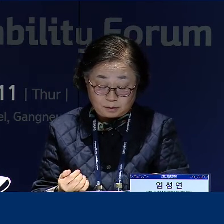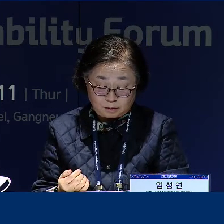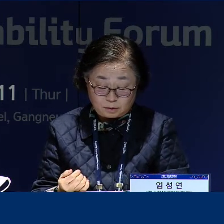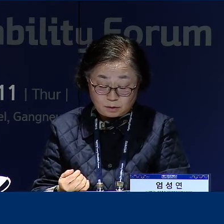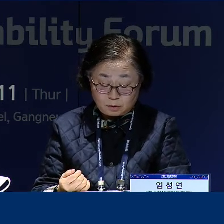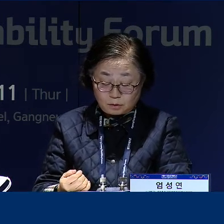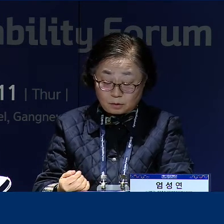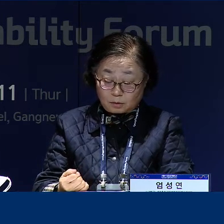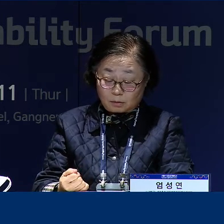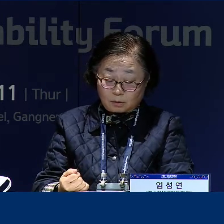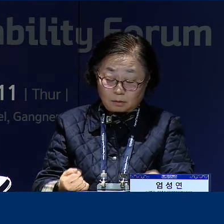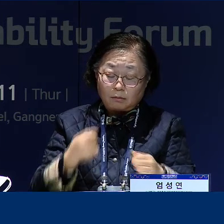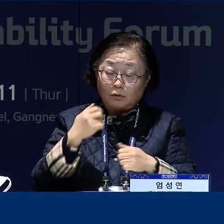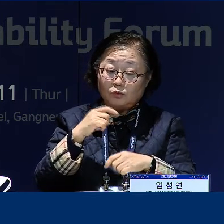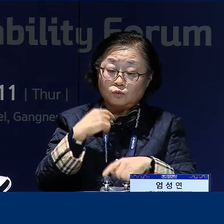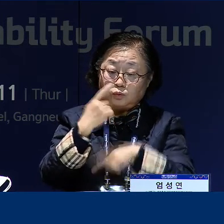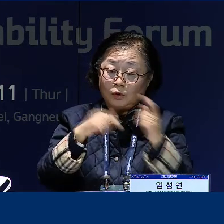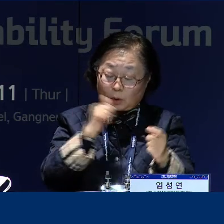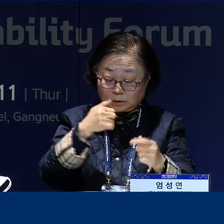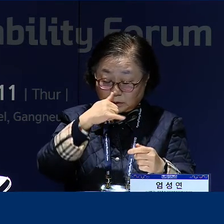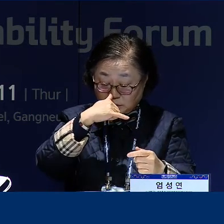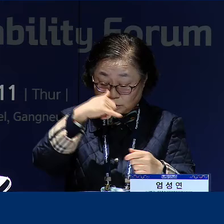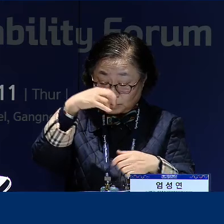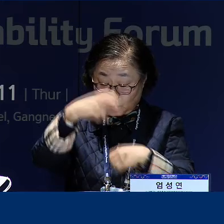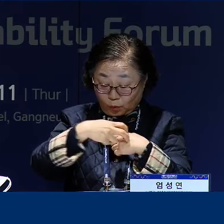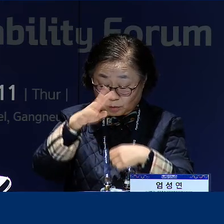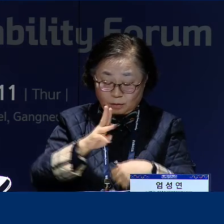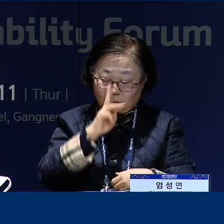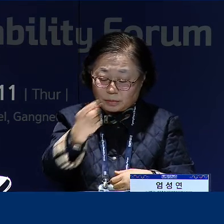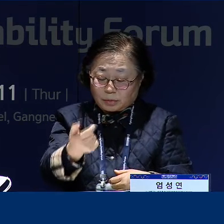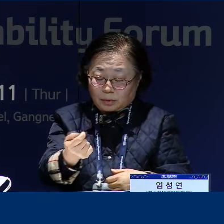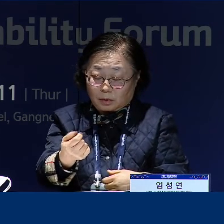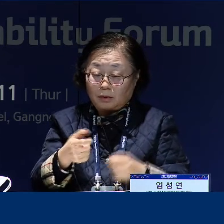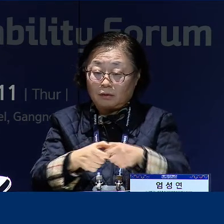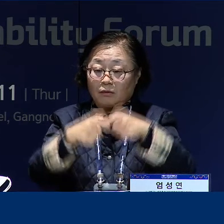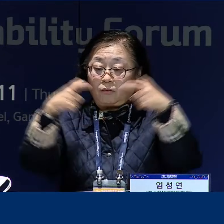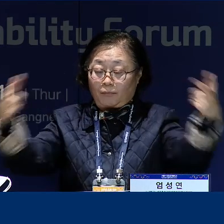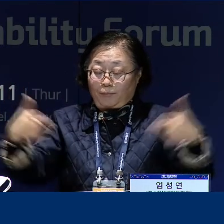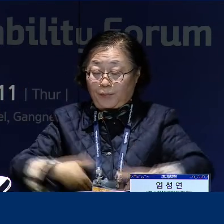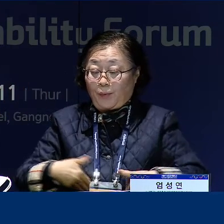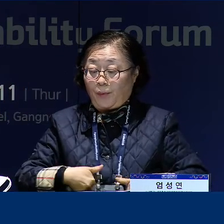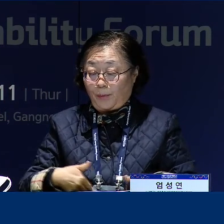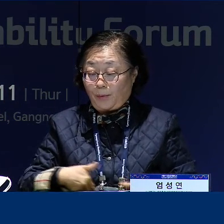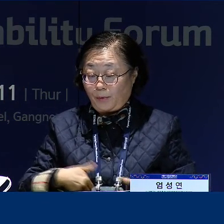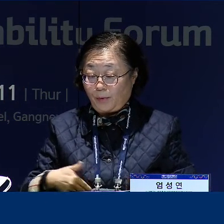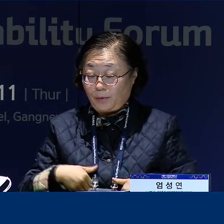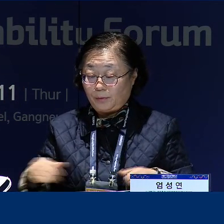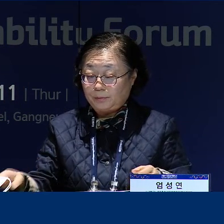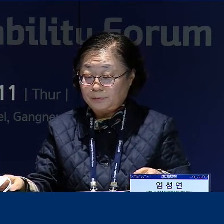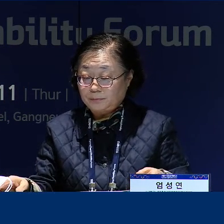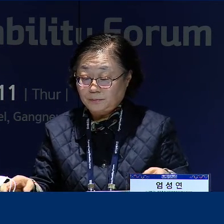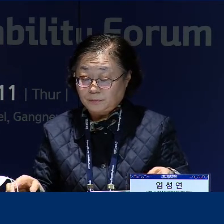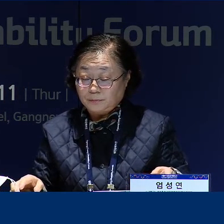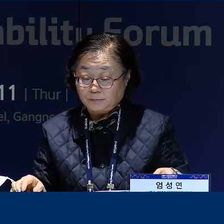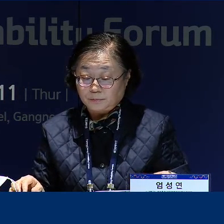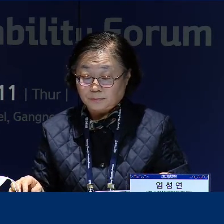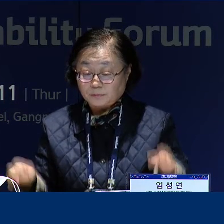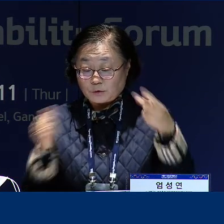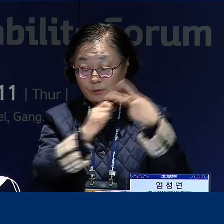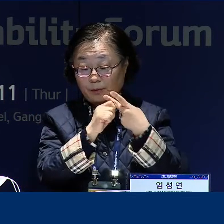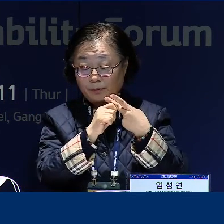이상 연중 배치할 필요가 있습니다. 또 배치된 의료기관의 숫자도 늘려야